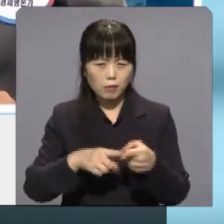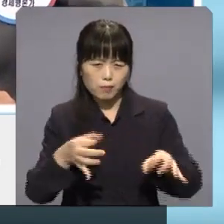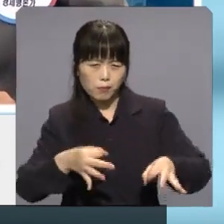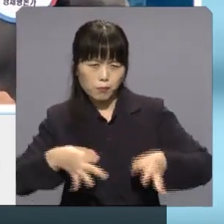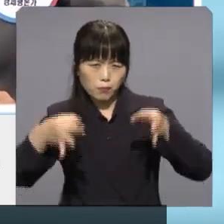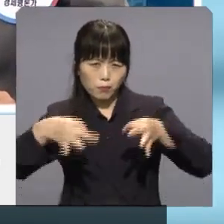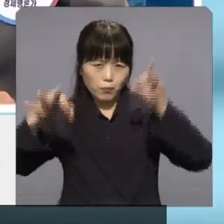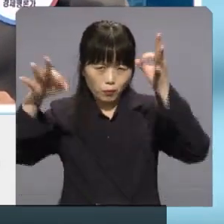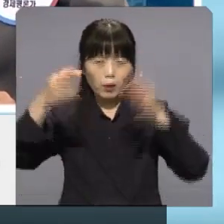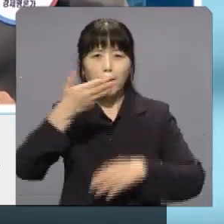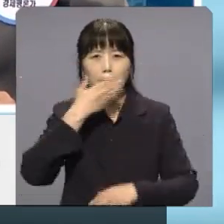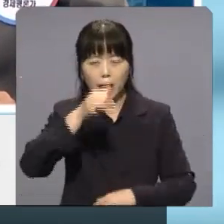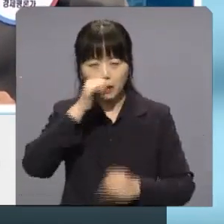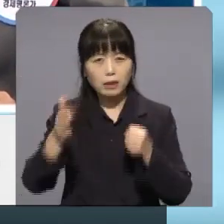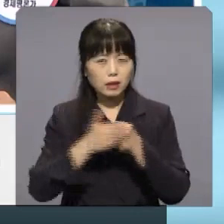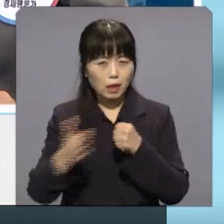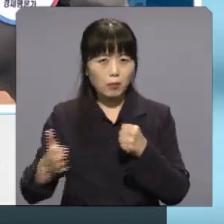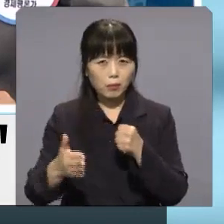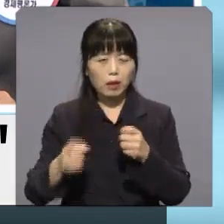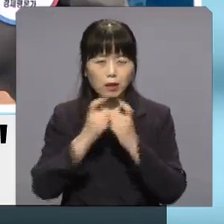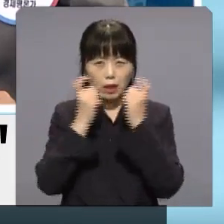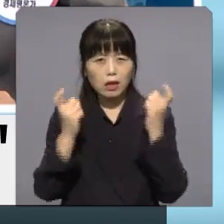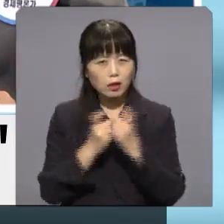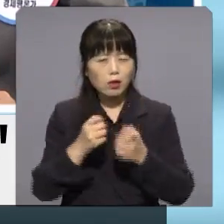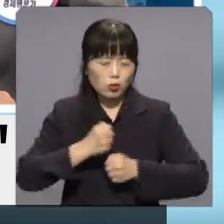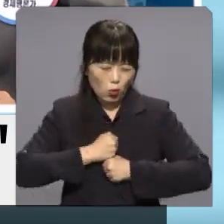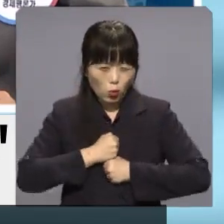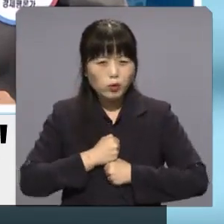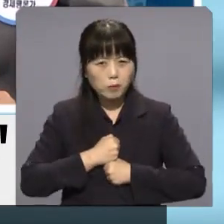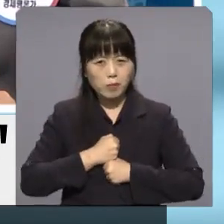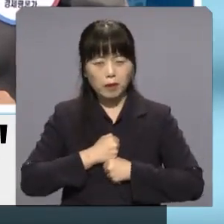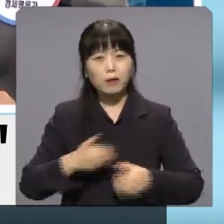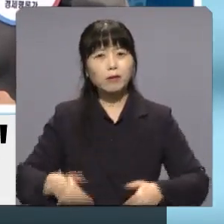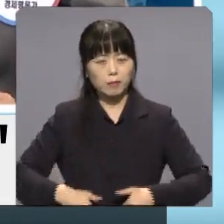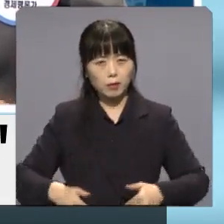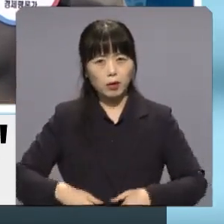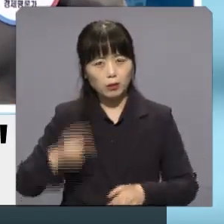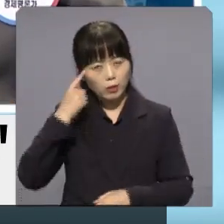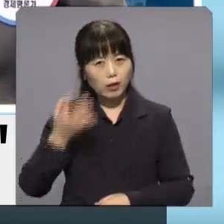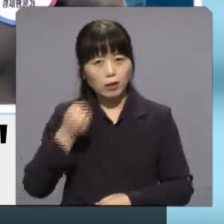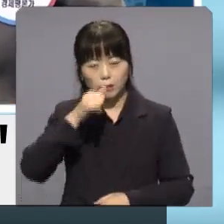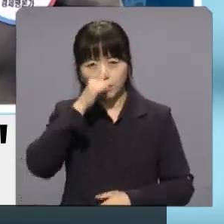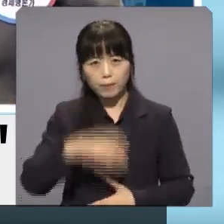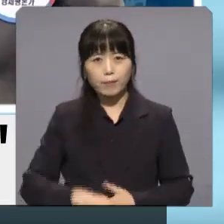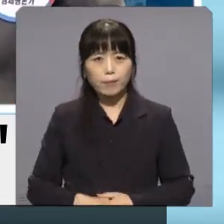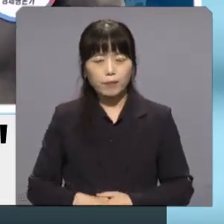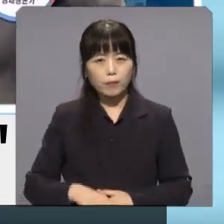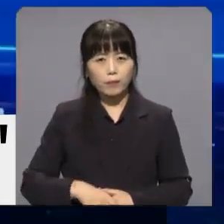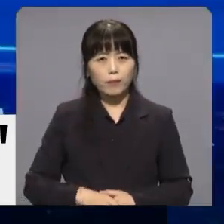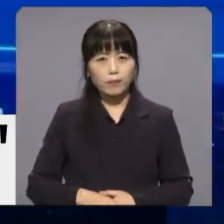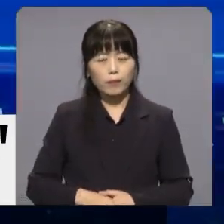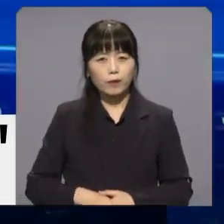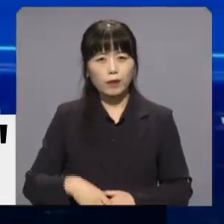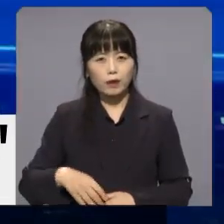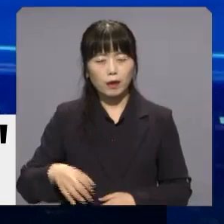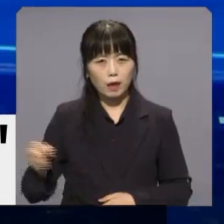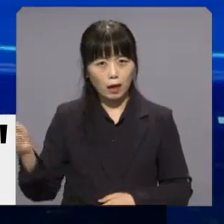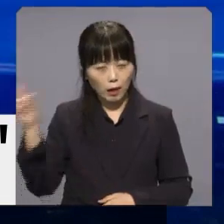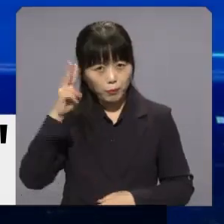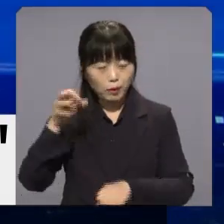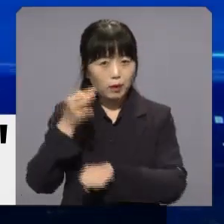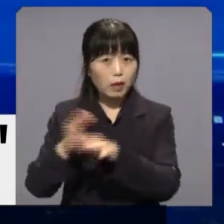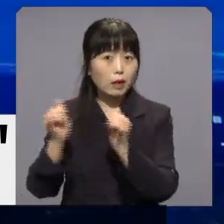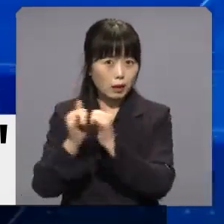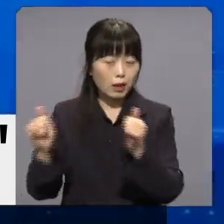거니까 상당히 어쨌든 뭐 개인적으로 조심스럽게 접근해야 된다 이렇게 생각하면 예 최 원장님이 0 끌 쪽에 4 금융위기